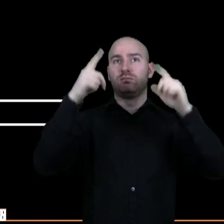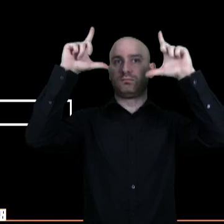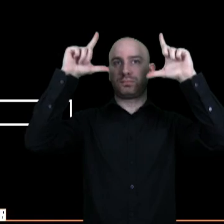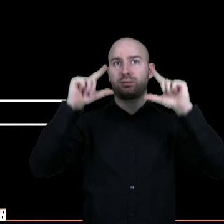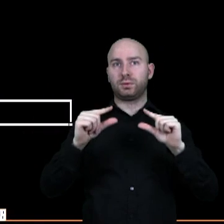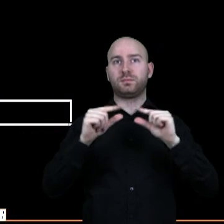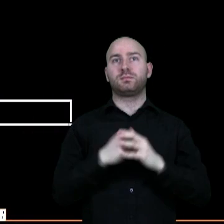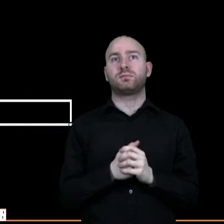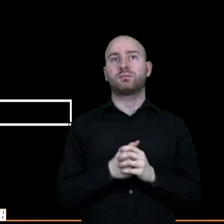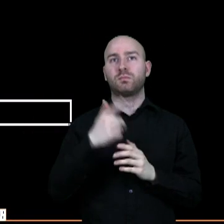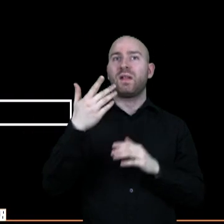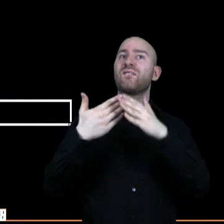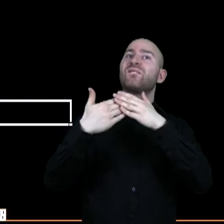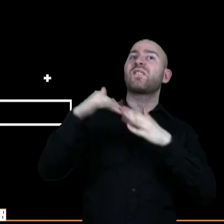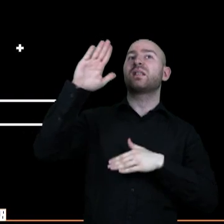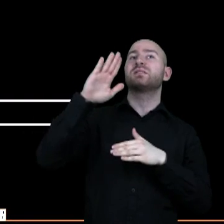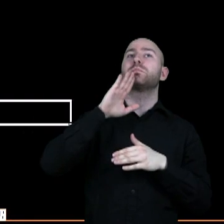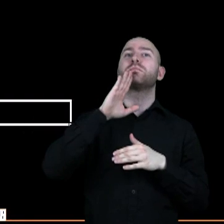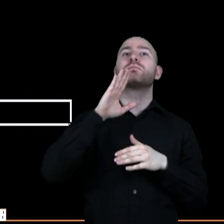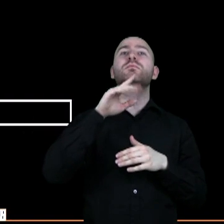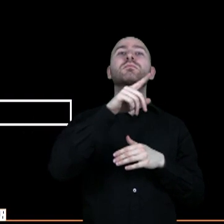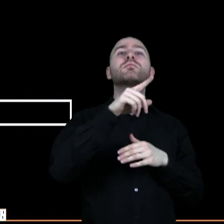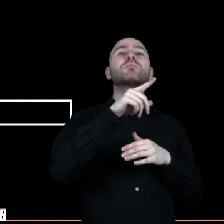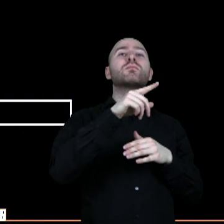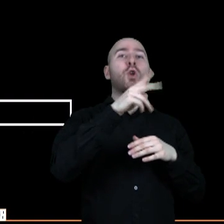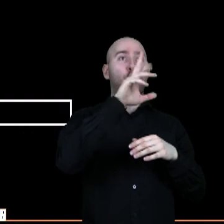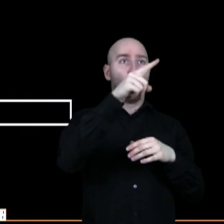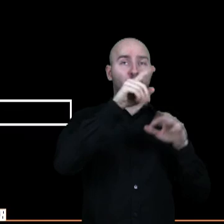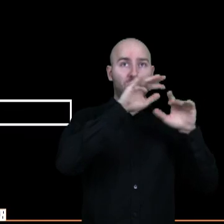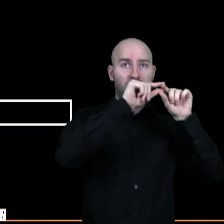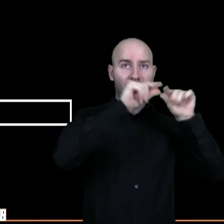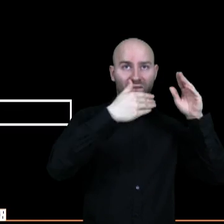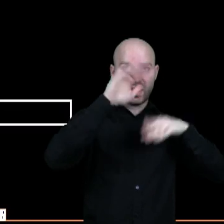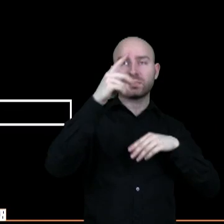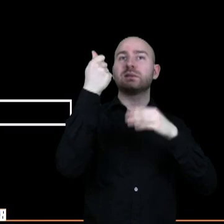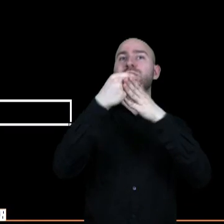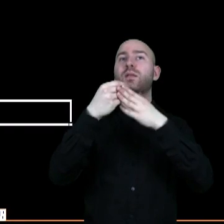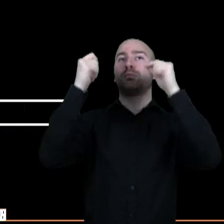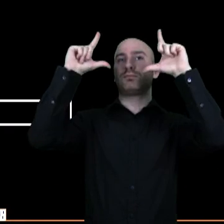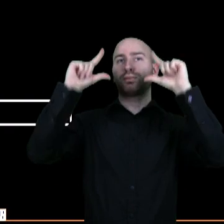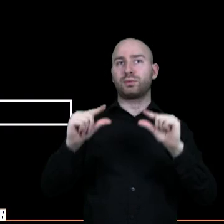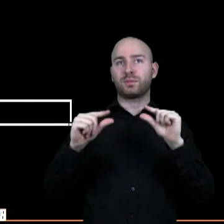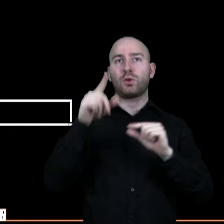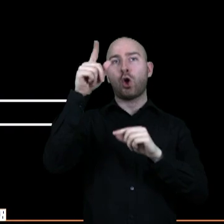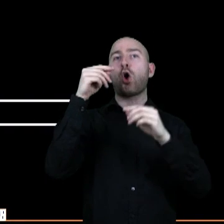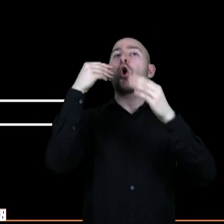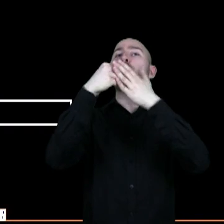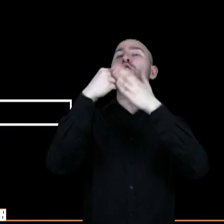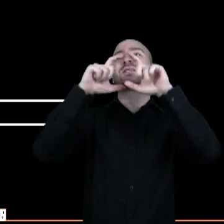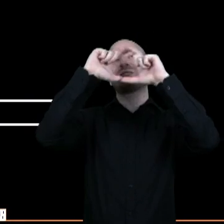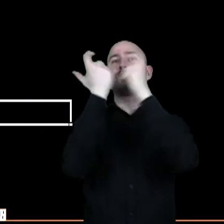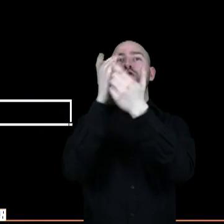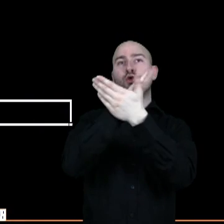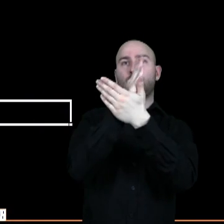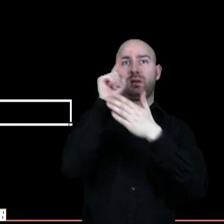menadżera i lokalu rozkłada się na coraz więcej linijek kodu. Dlatego średnie koszty stałe linijki kodu